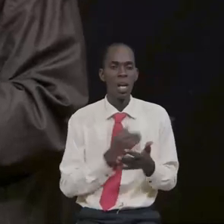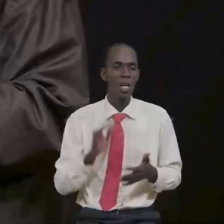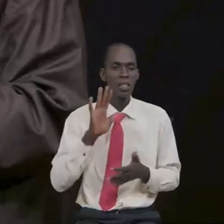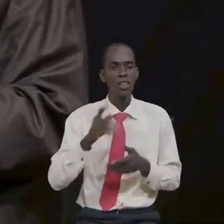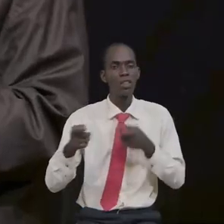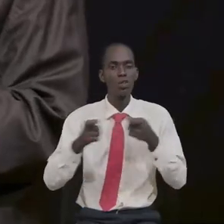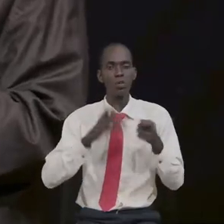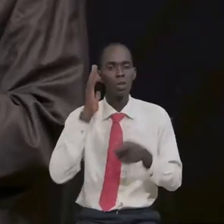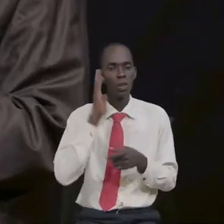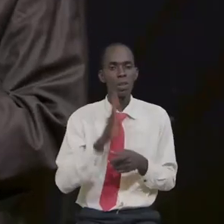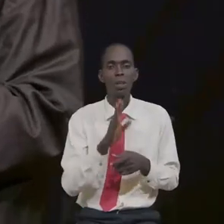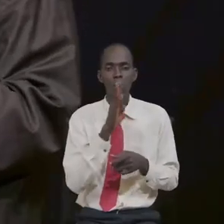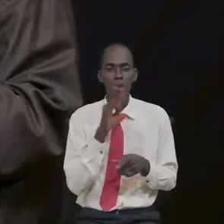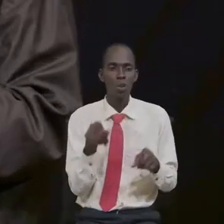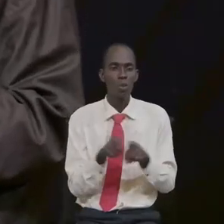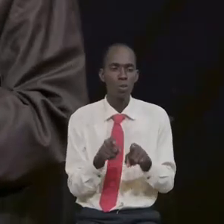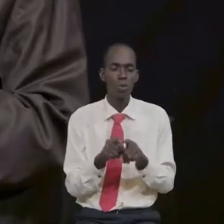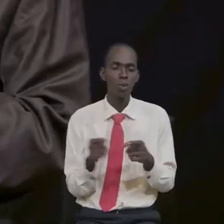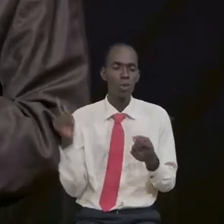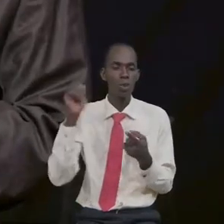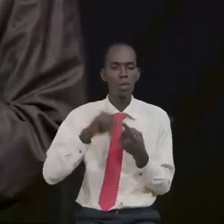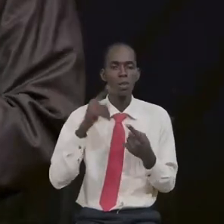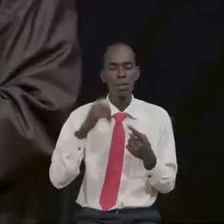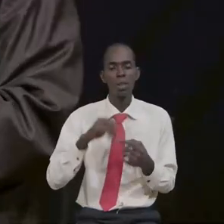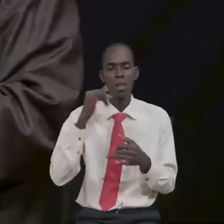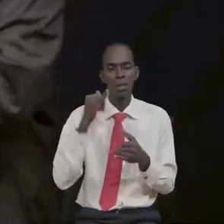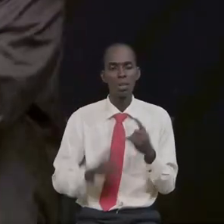domination durera jusqu'à la fin.